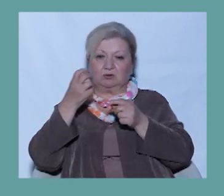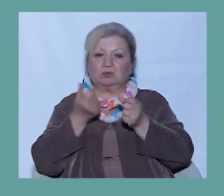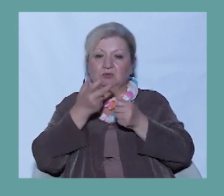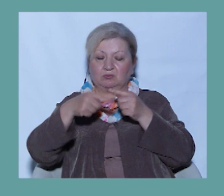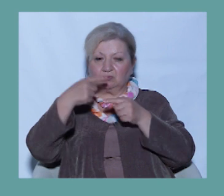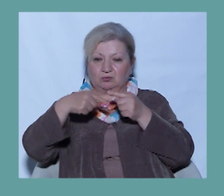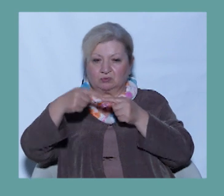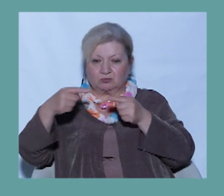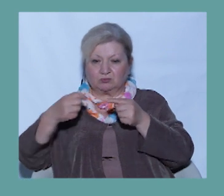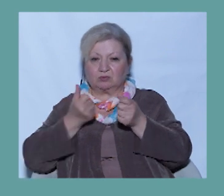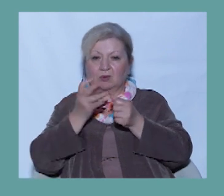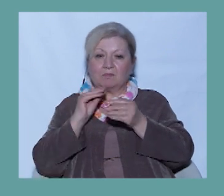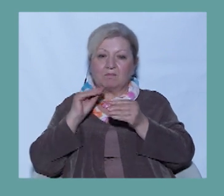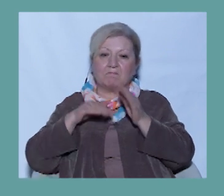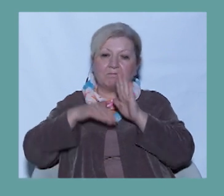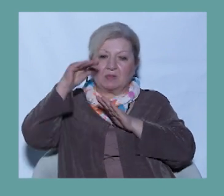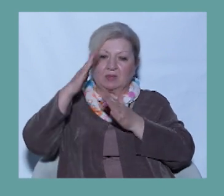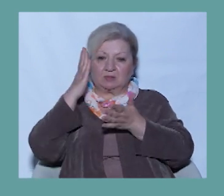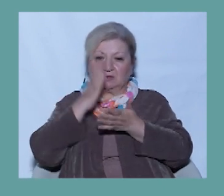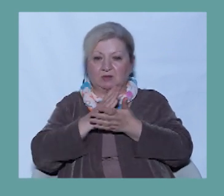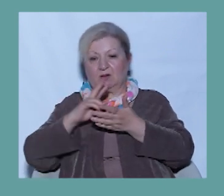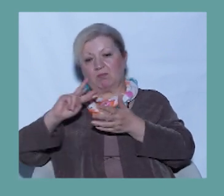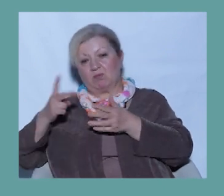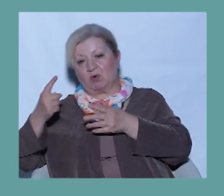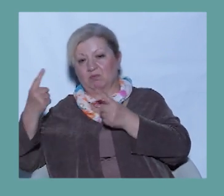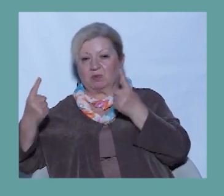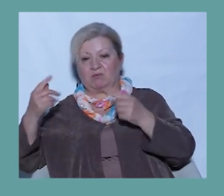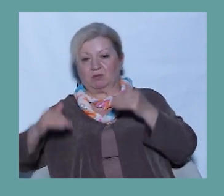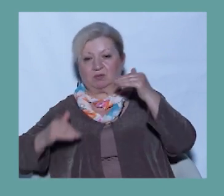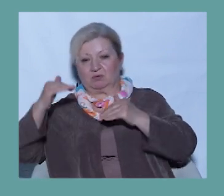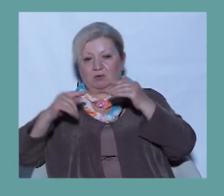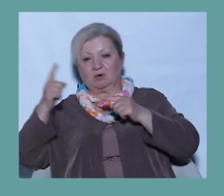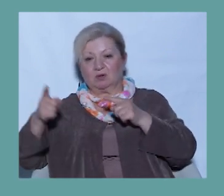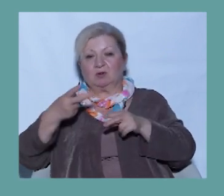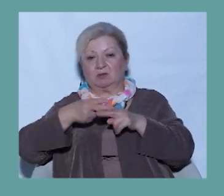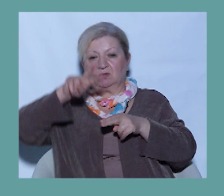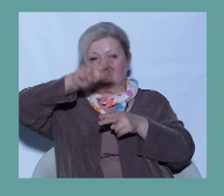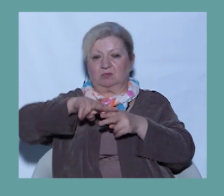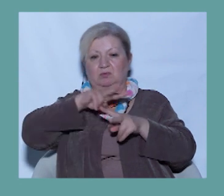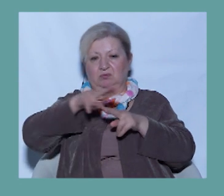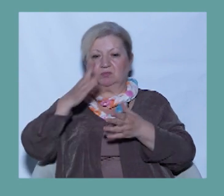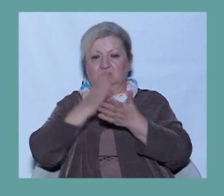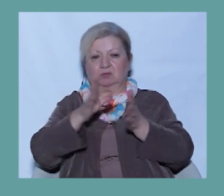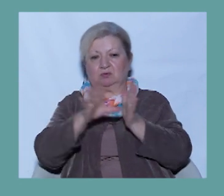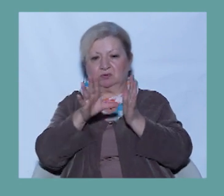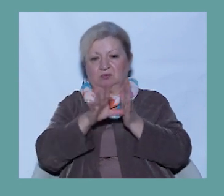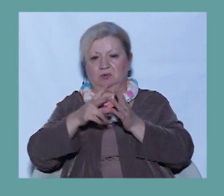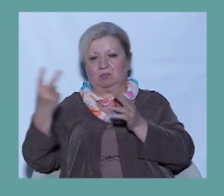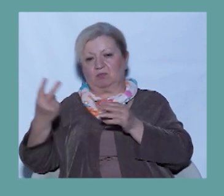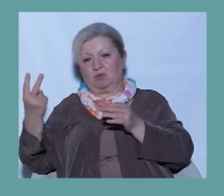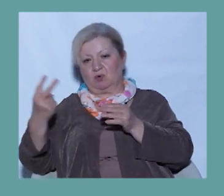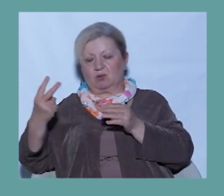5, რამდენჯერაც ხვიათა რაოდენობა მეტია, თქვათ, მეორაჩი პირველთან შედარებით, იმდენჯერ მეტი ძაბვა